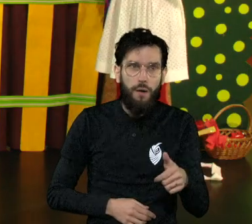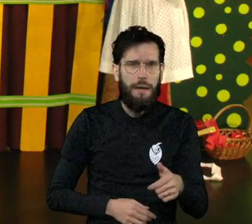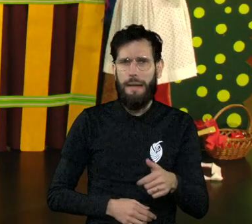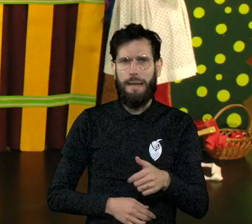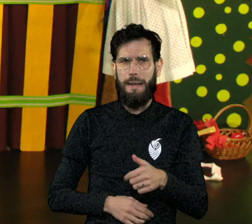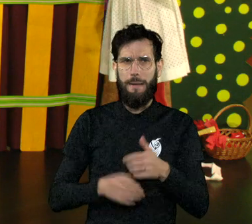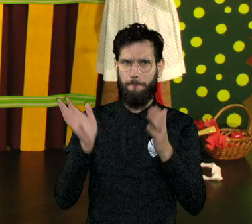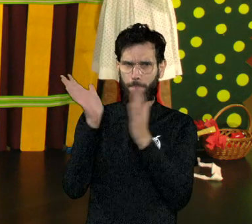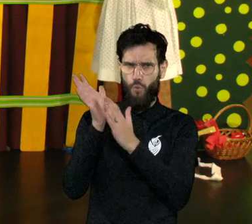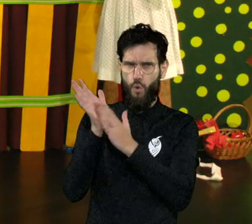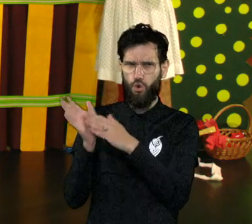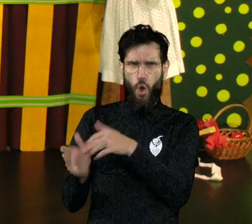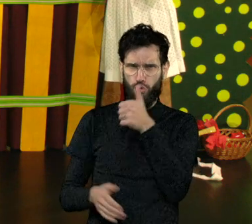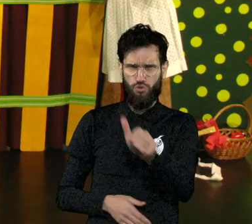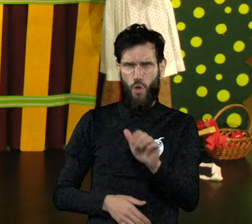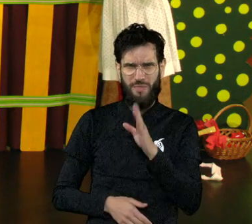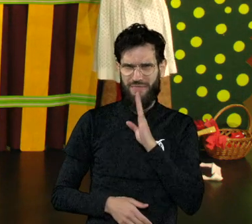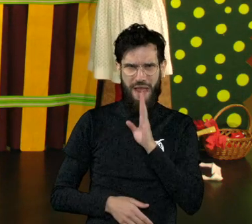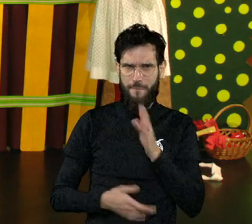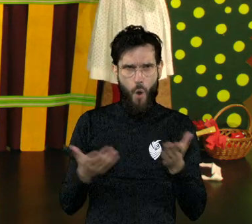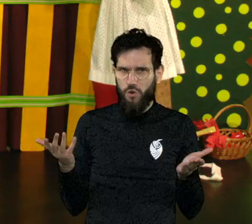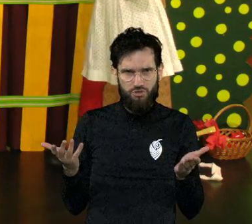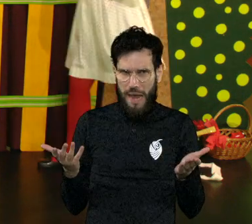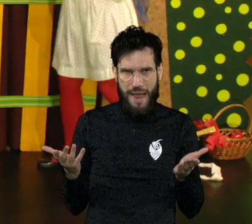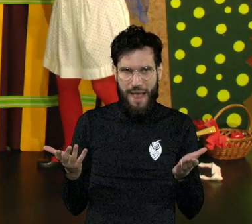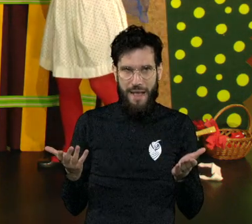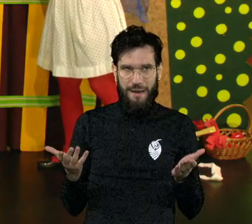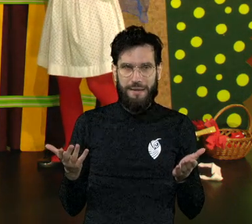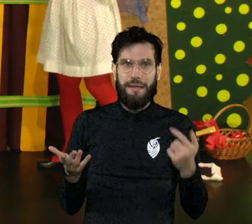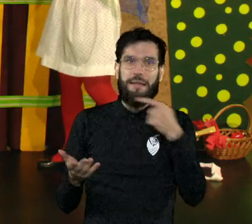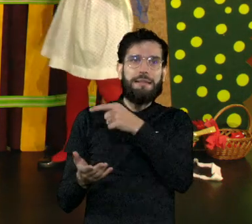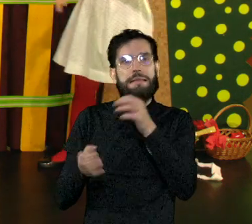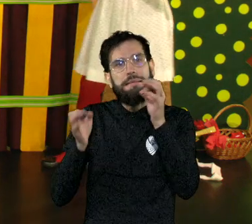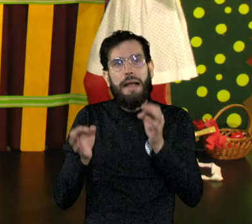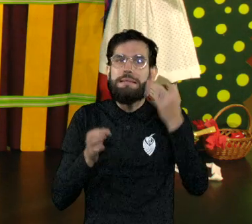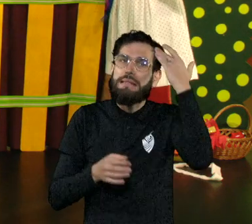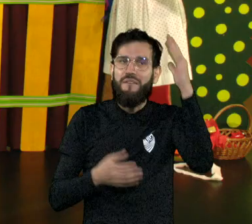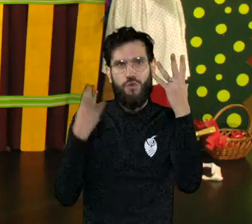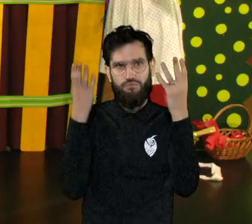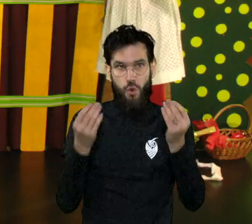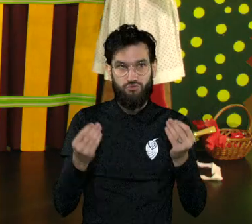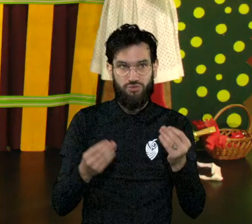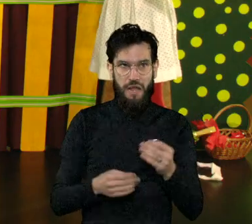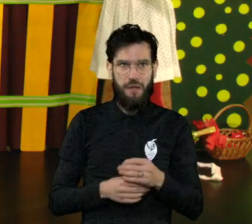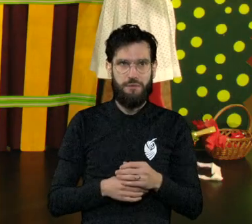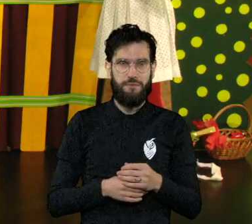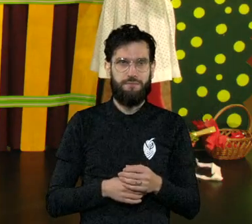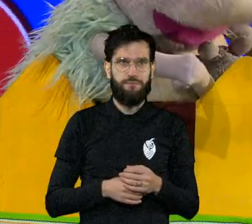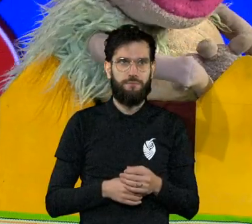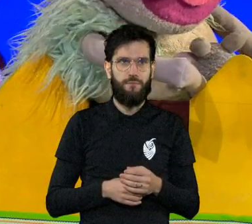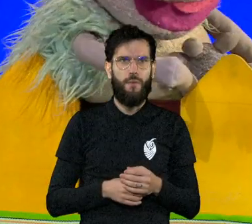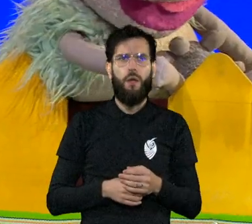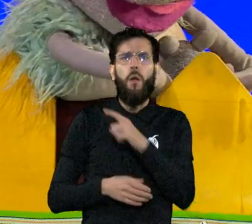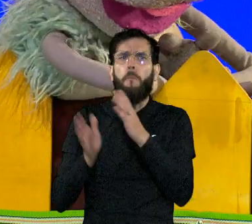Murko, 100 ich byť nemôže. Ty tuším len nevieš počítať však. Ale